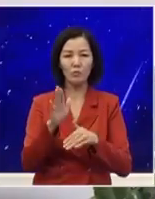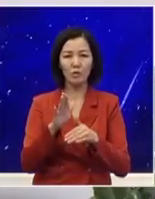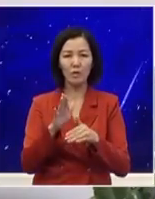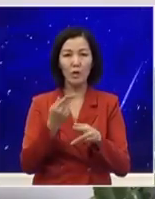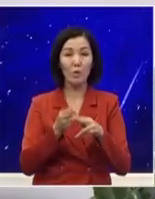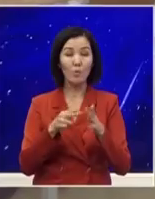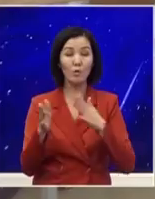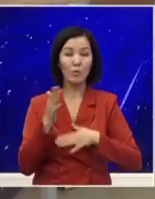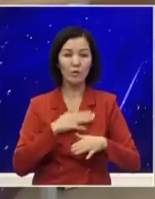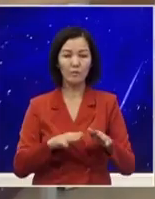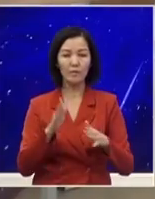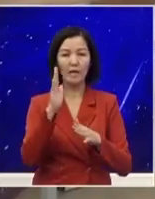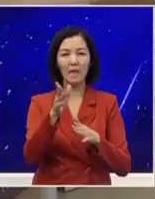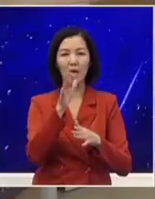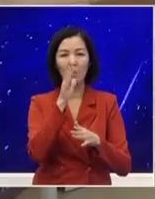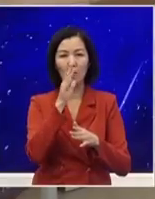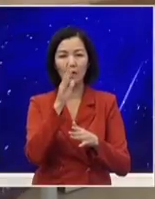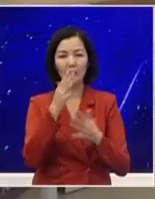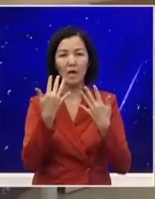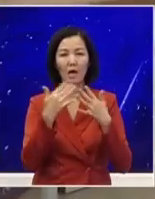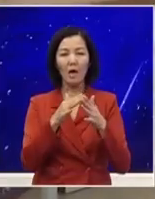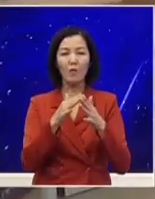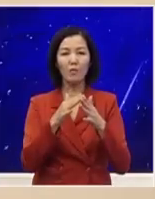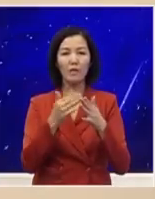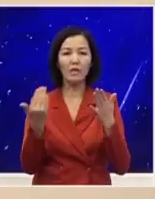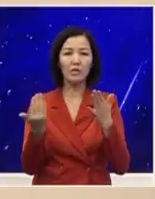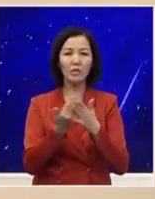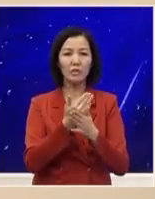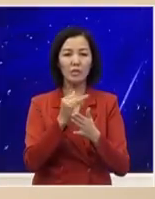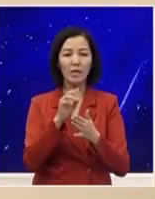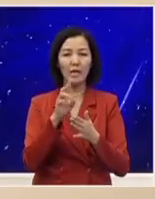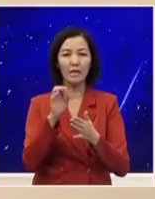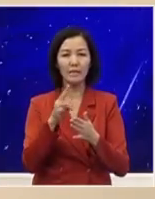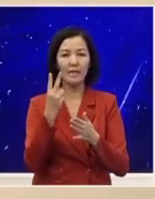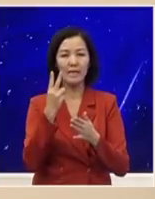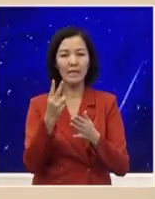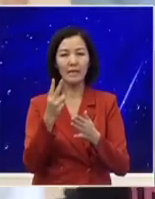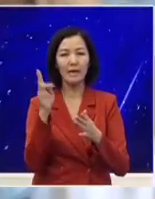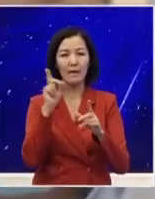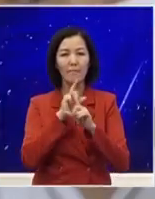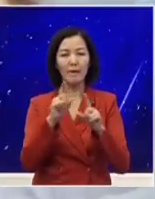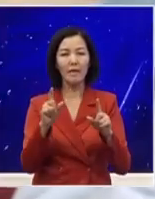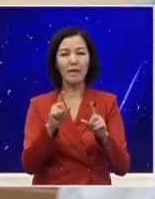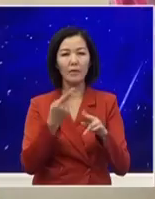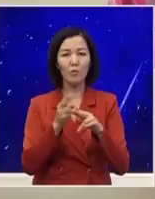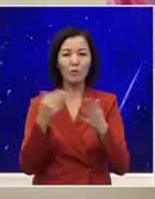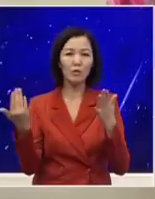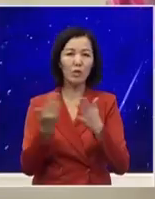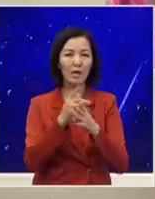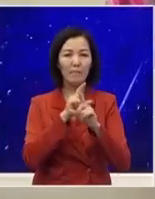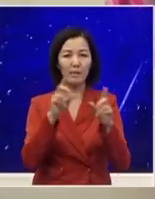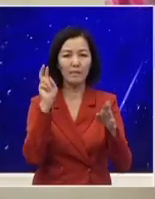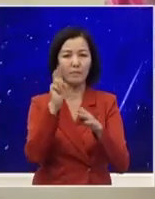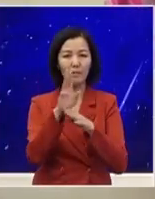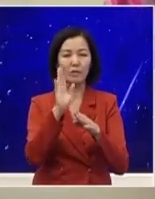біз қуаныштымыз. Алдағы уақытта осы ауылдық округке қарасты Жаңасай және Бірлік Сүмбе орта мектептерінің балалары да осы жаңа оқу орнында